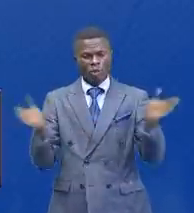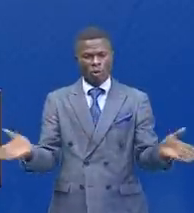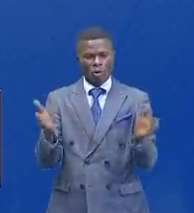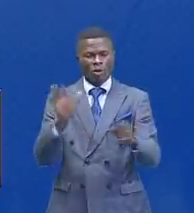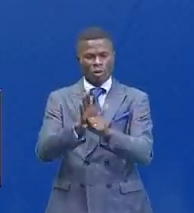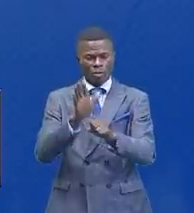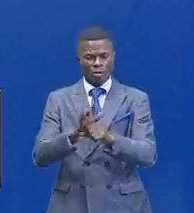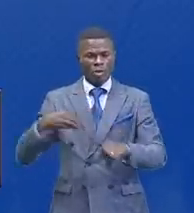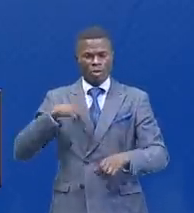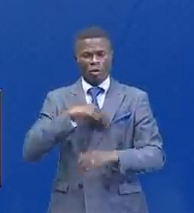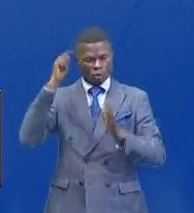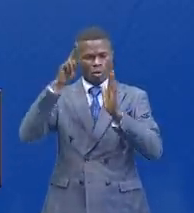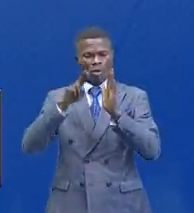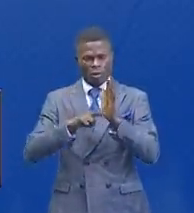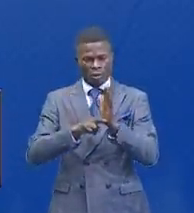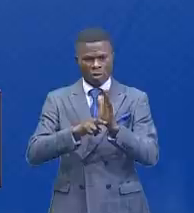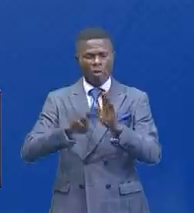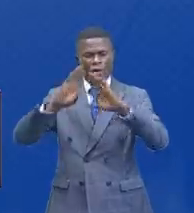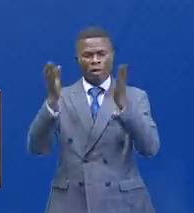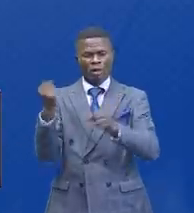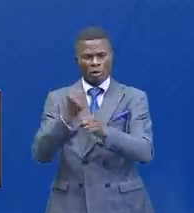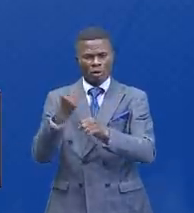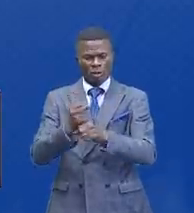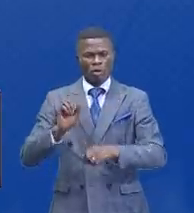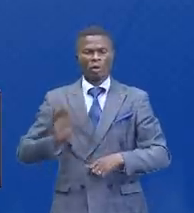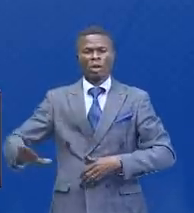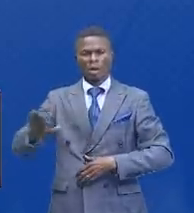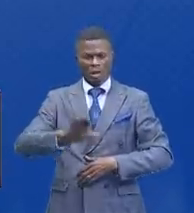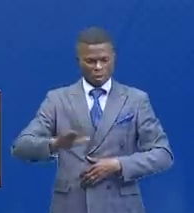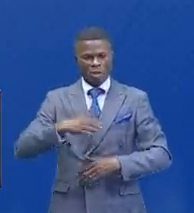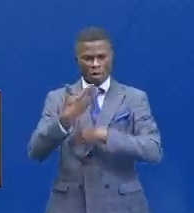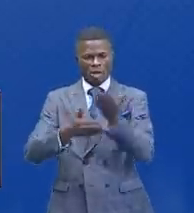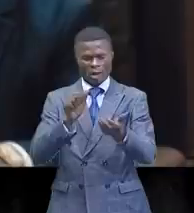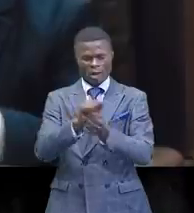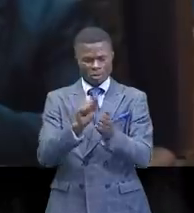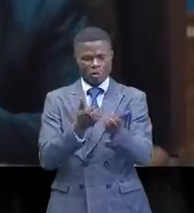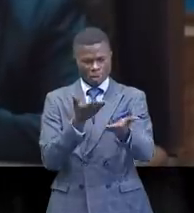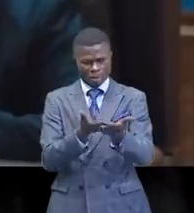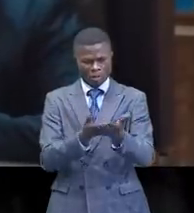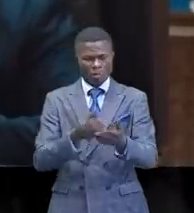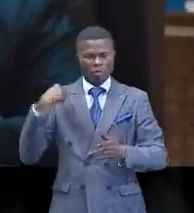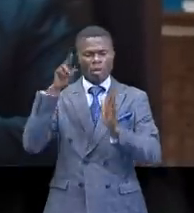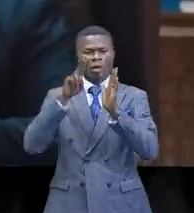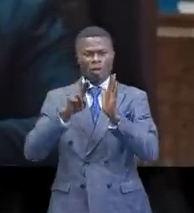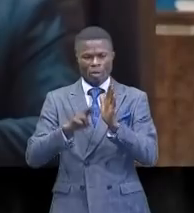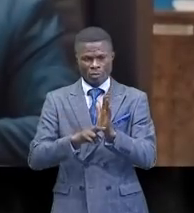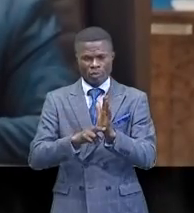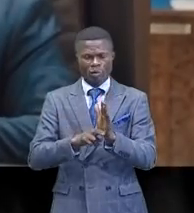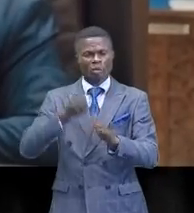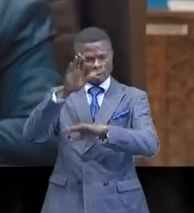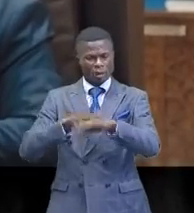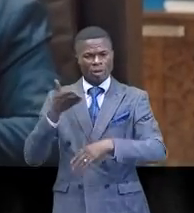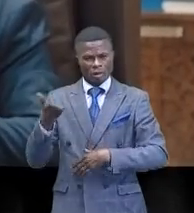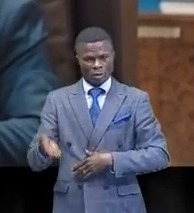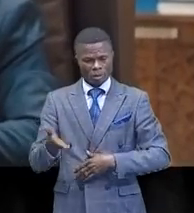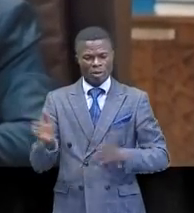aux membres du gouvernement et à tous les services de la République commis à cette tâche. Le gouvernement a été invité